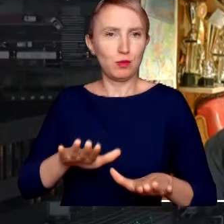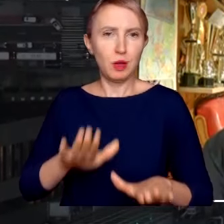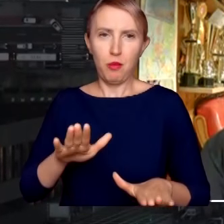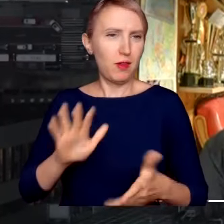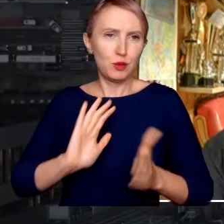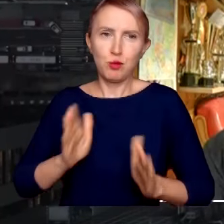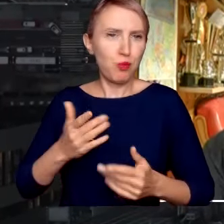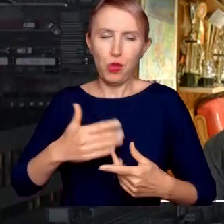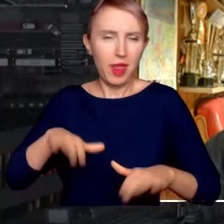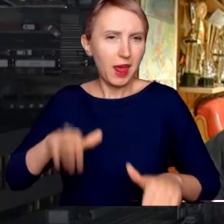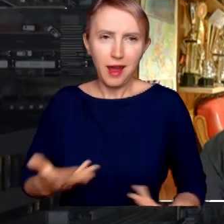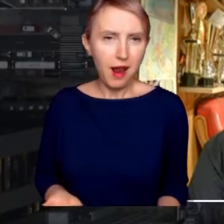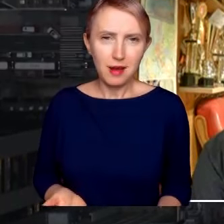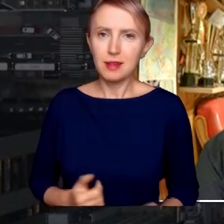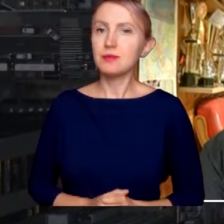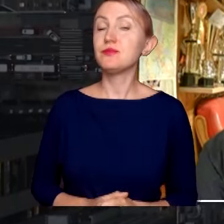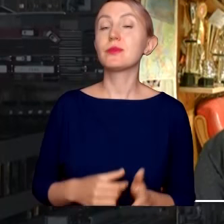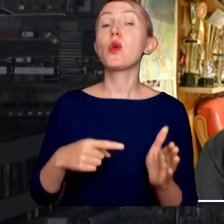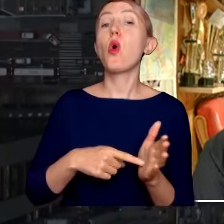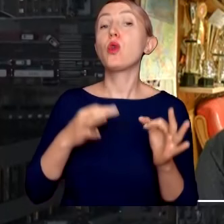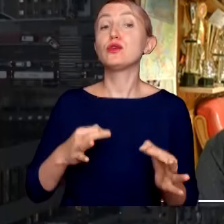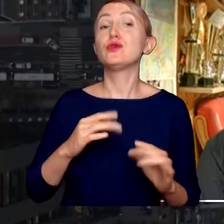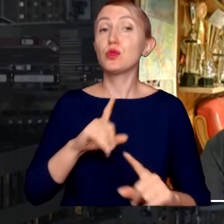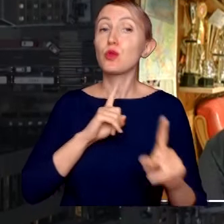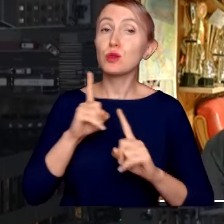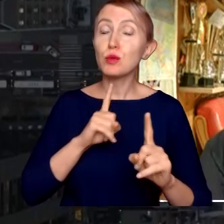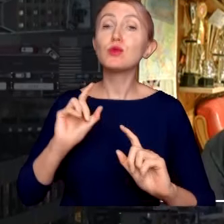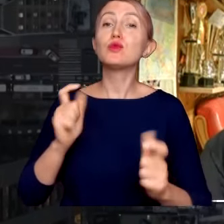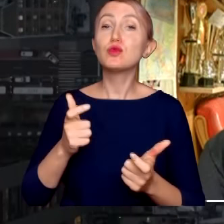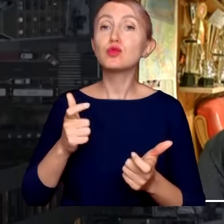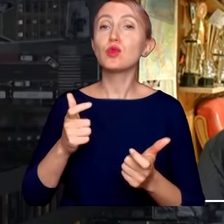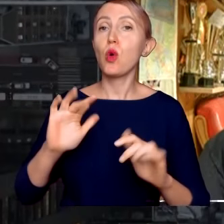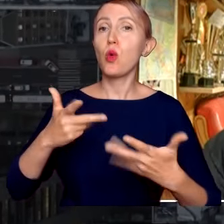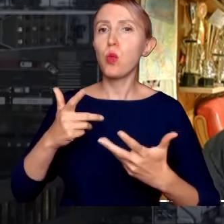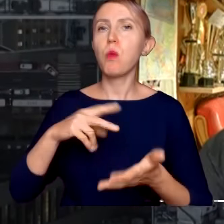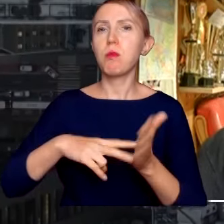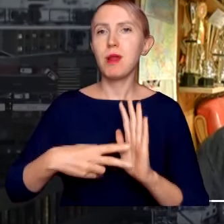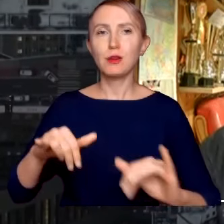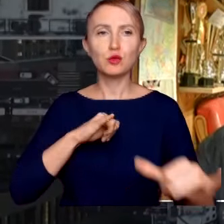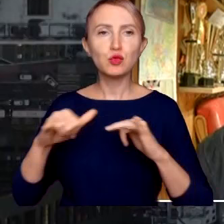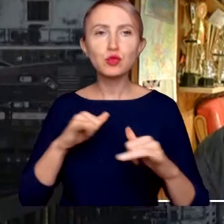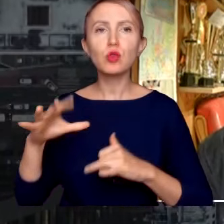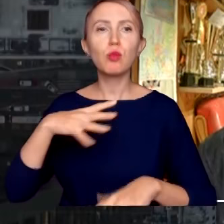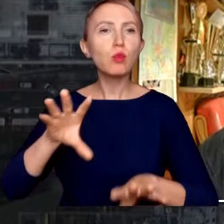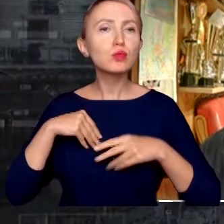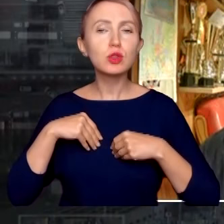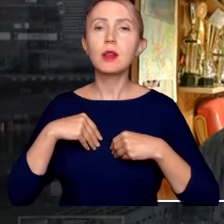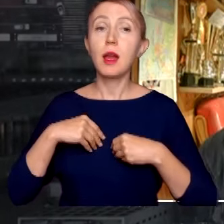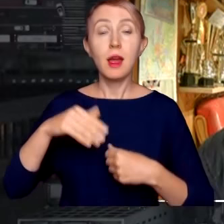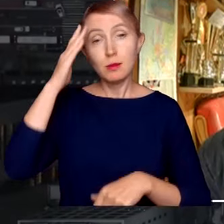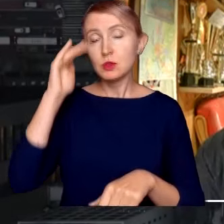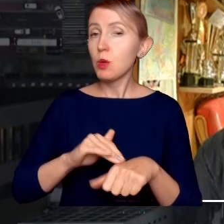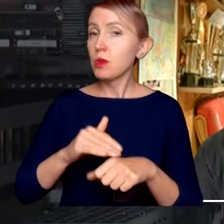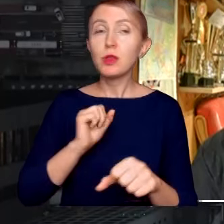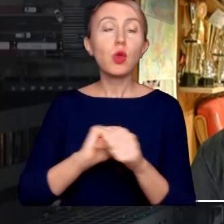sposób nielegalny. To, o czym dzisiaj rozmawiamy i o czym, na czym polega strategia rządu, która została przyjęta, a przypominam, że nie jest to